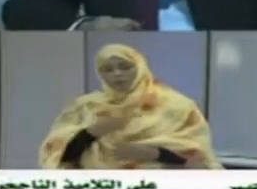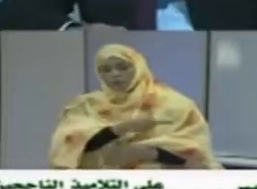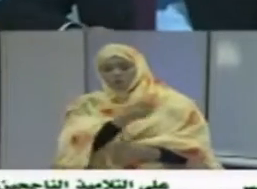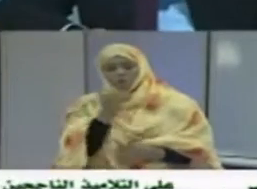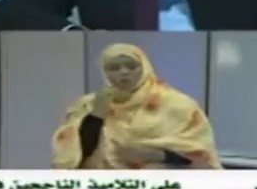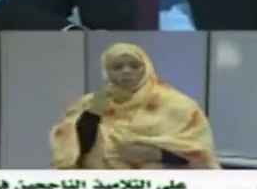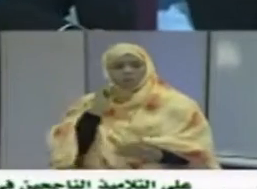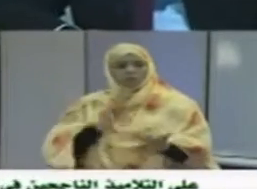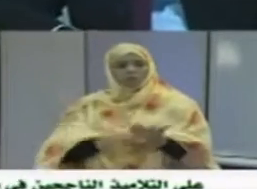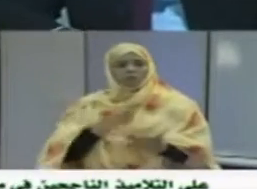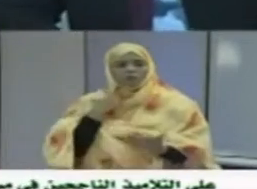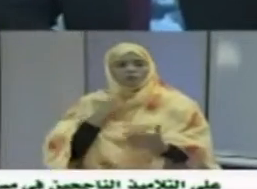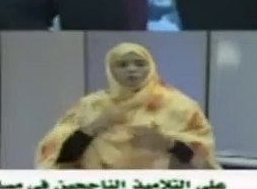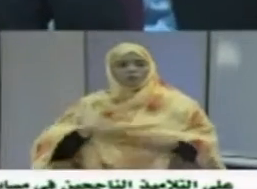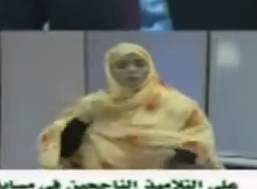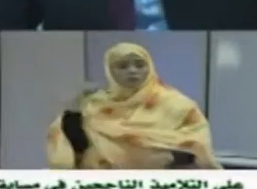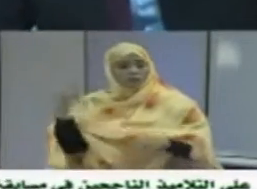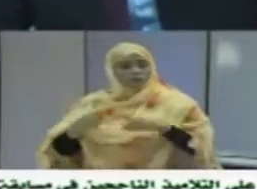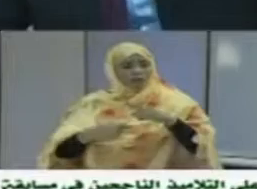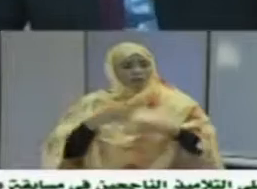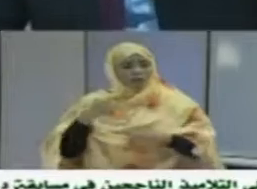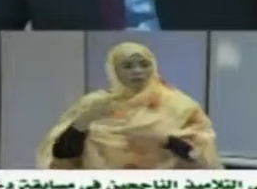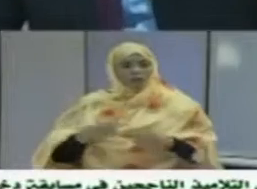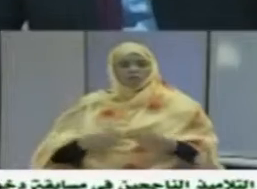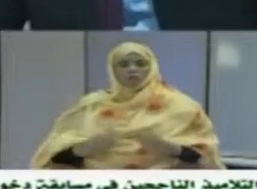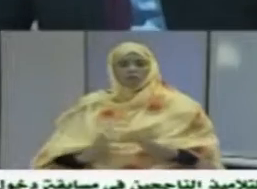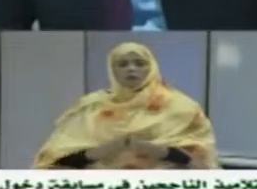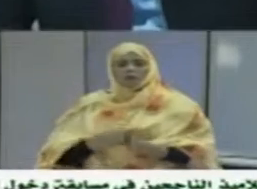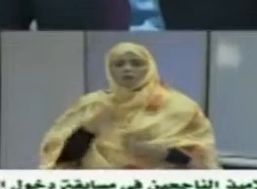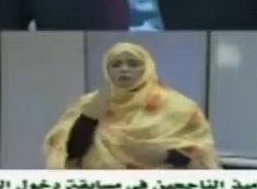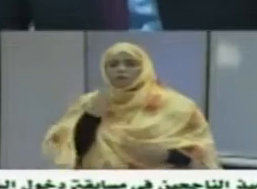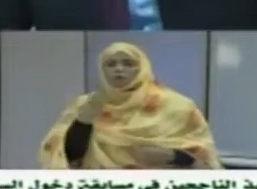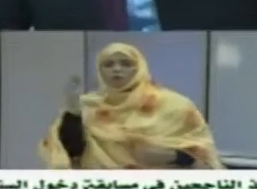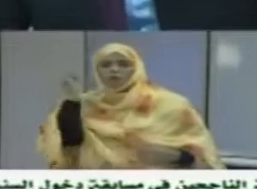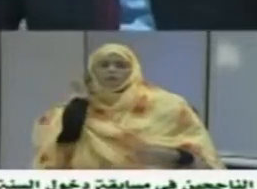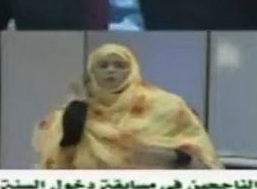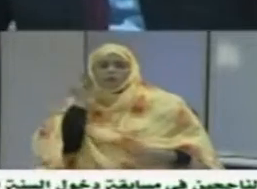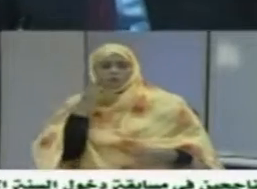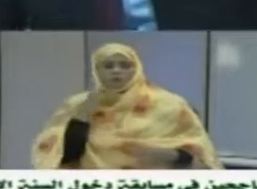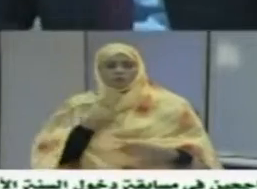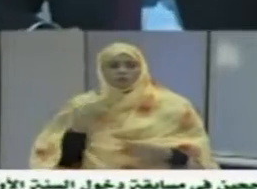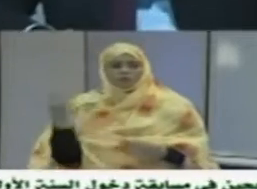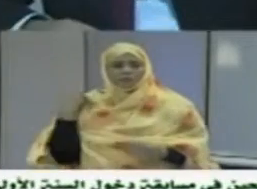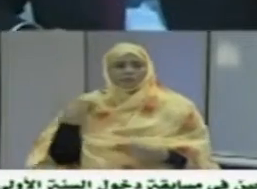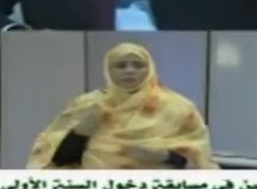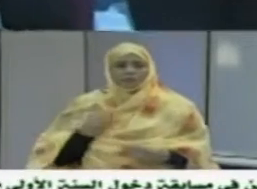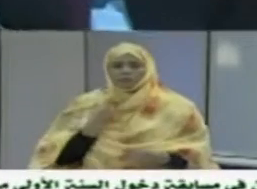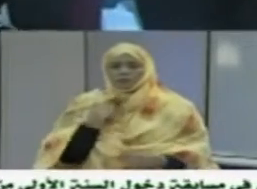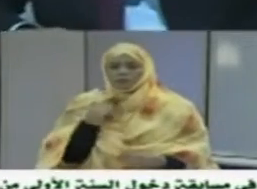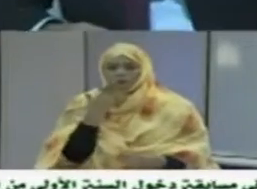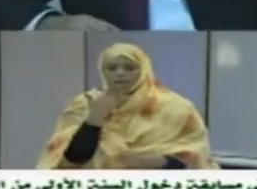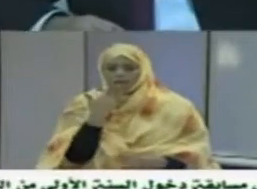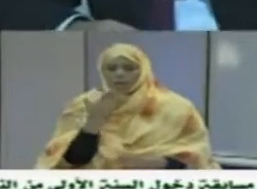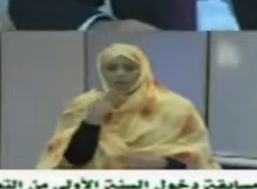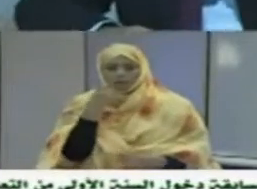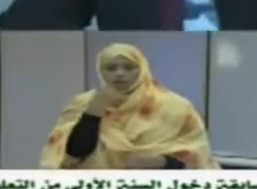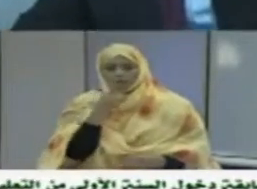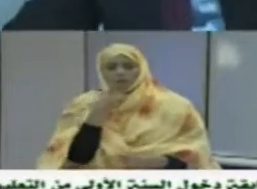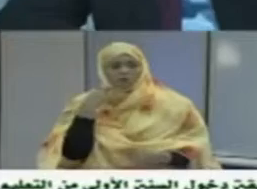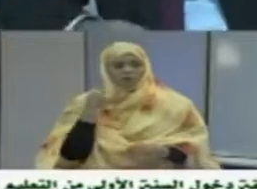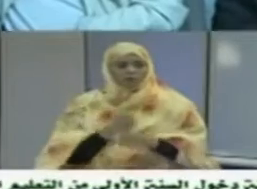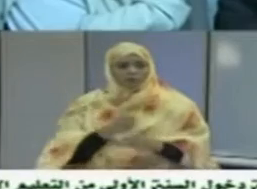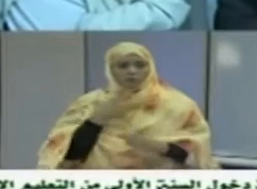دائما تحت تصرف المواطنين لاستقبالهم ومعالجة ملفاتهم في الوقت